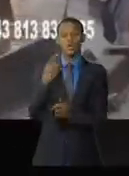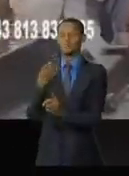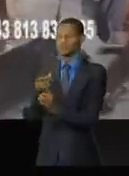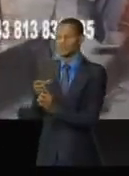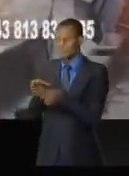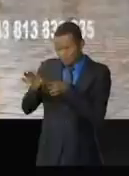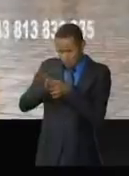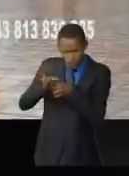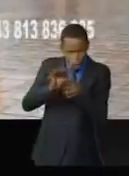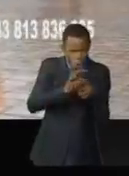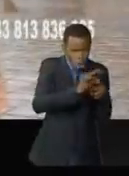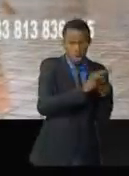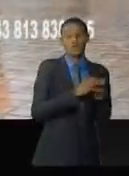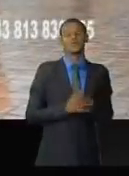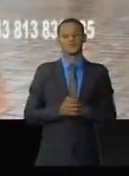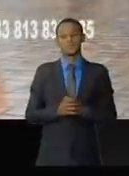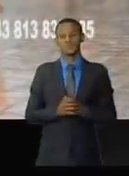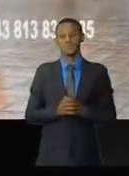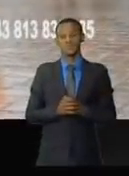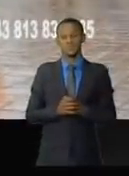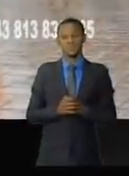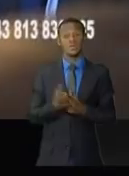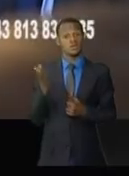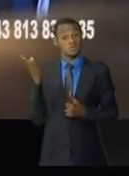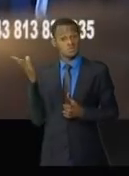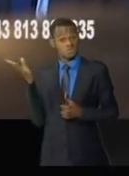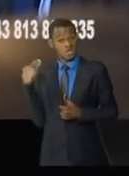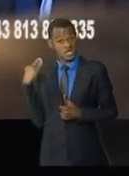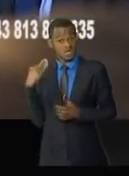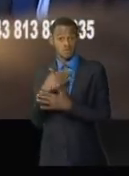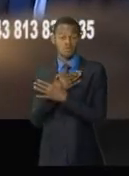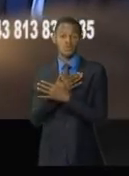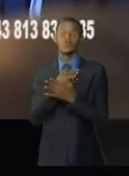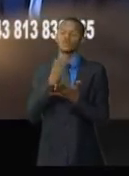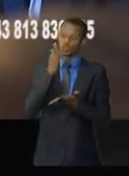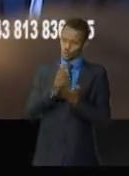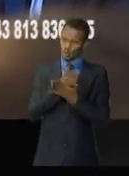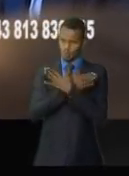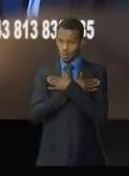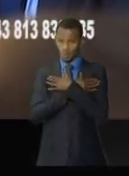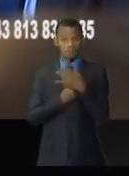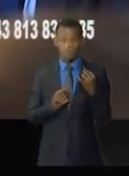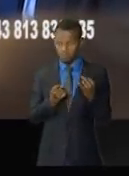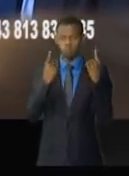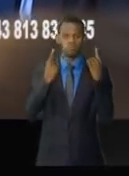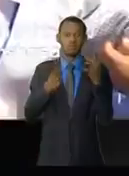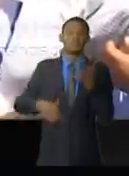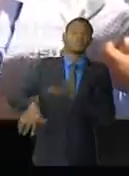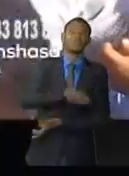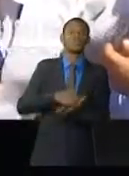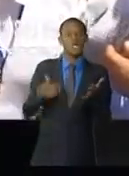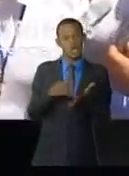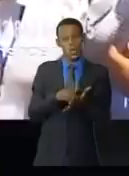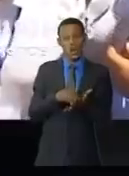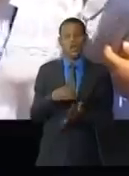petite accalmie, il y a eu résurgence des Kuluna dans la capitale. L'honorable Jean-Marie Lukulasi, initiateur du G24, appelle